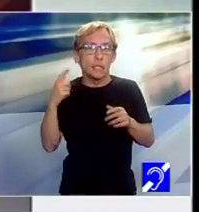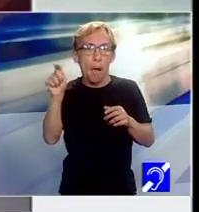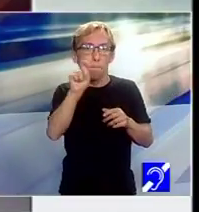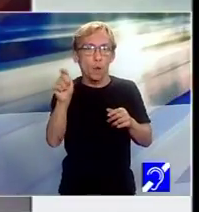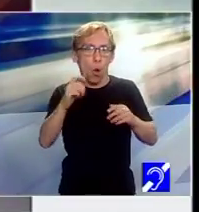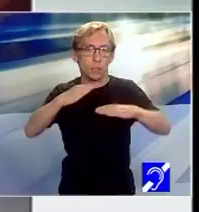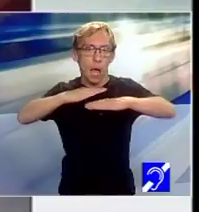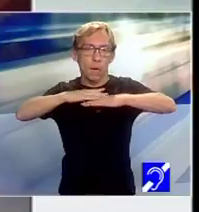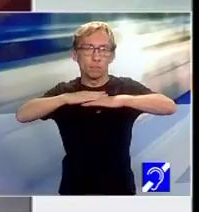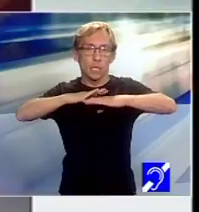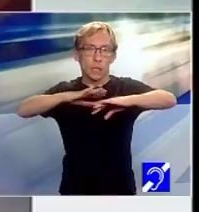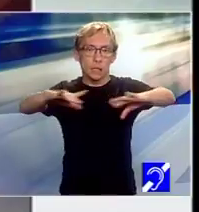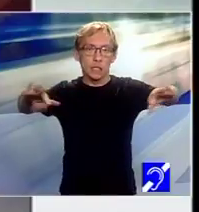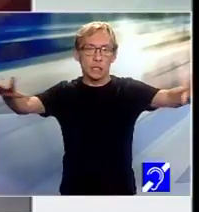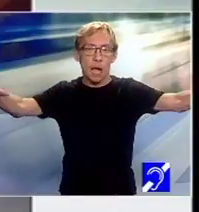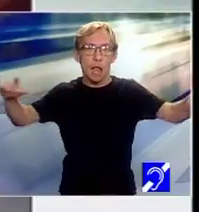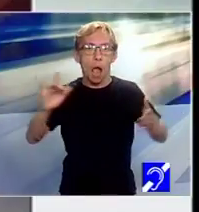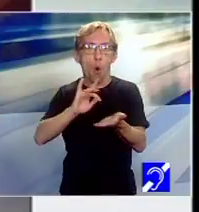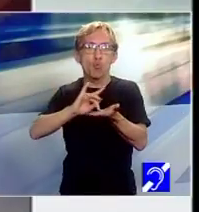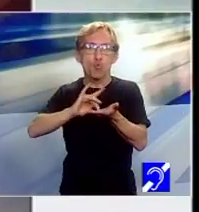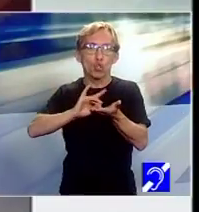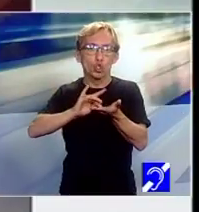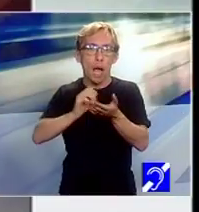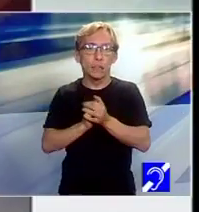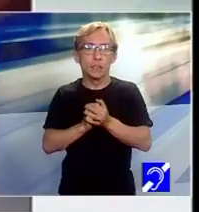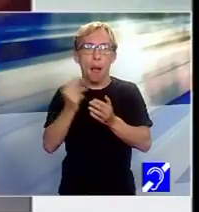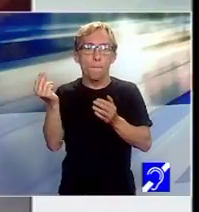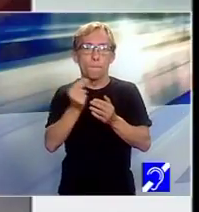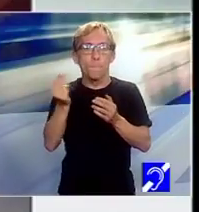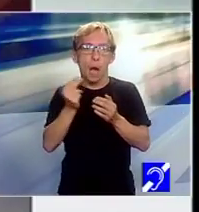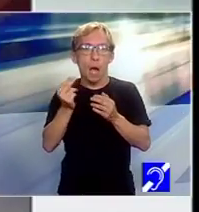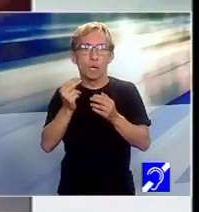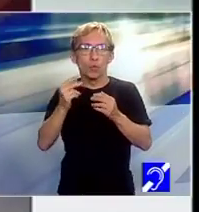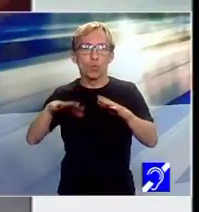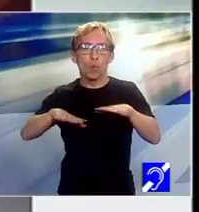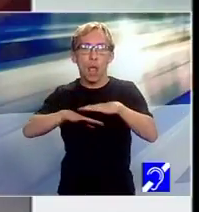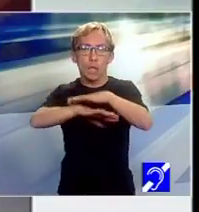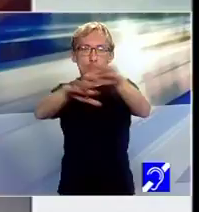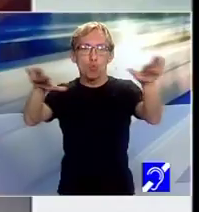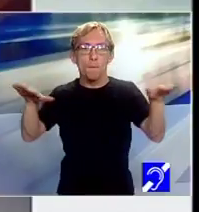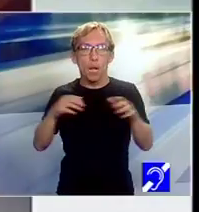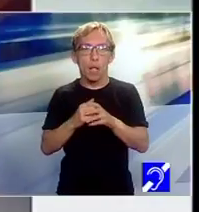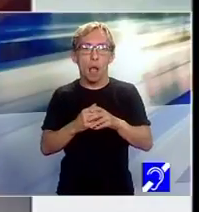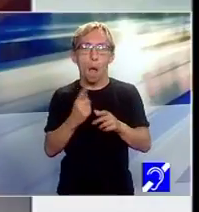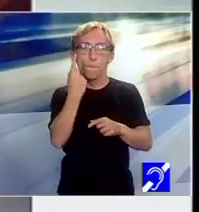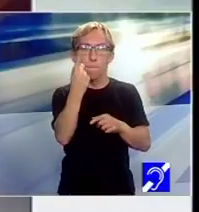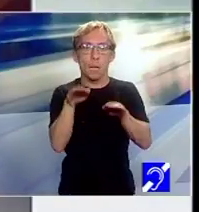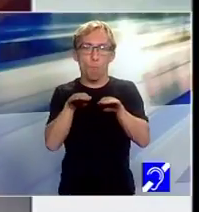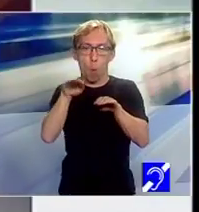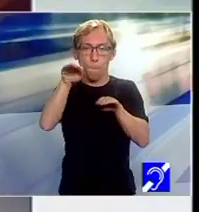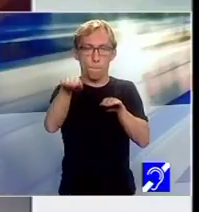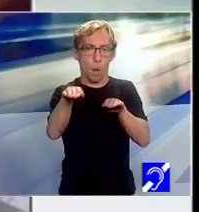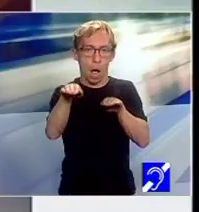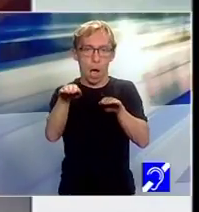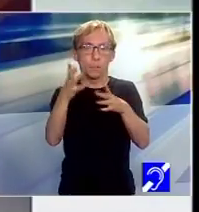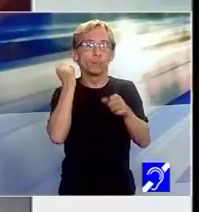extindere a unității de primire a urgențelor și construcția unui heliport pe terasa superioară. Primul pas a fost deja